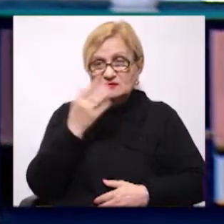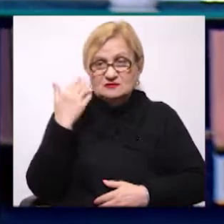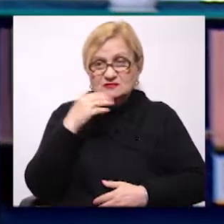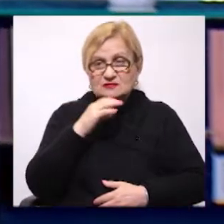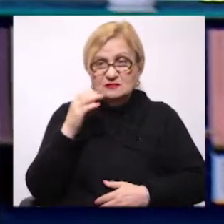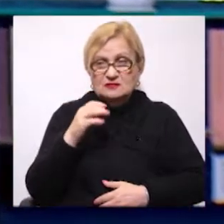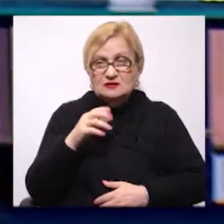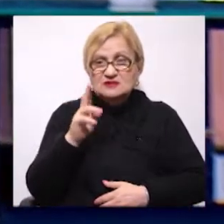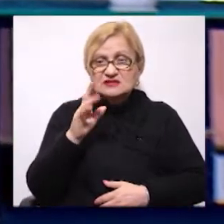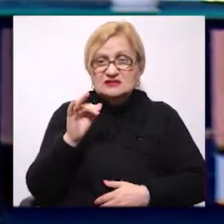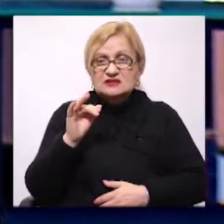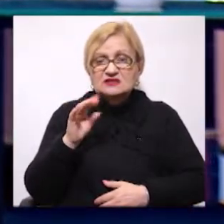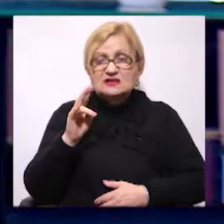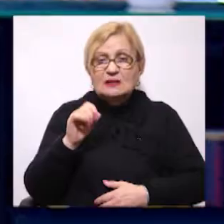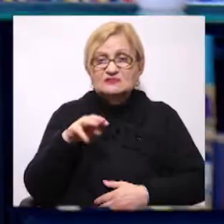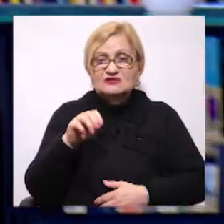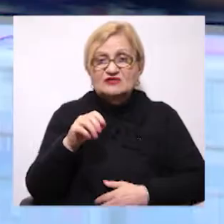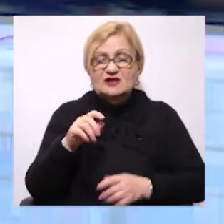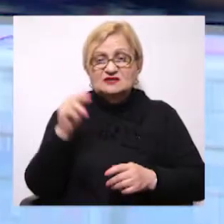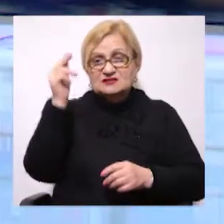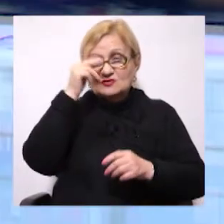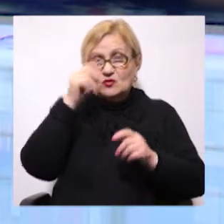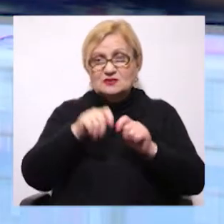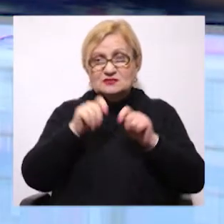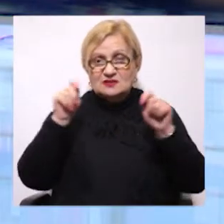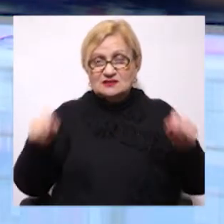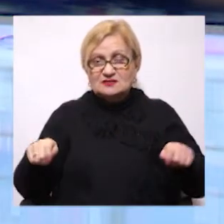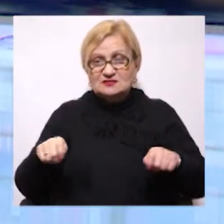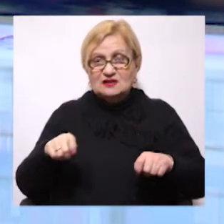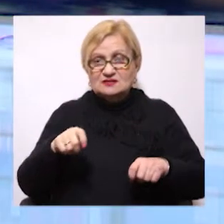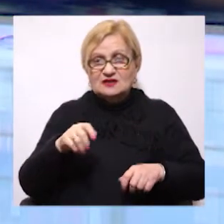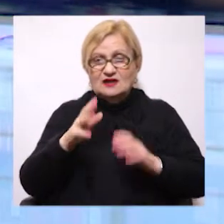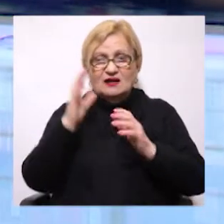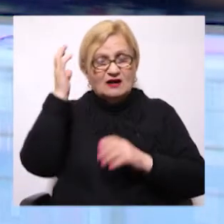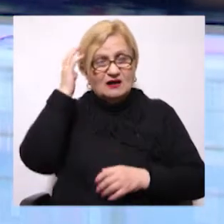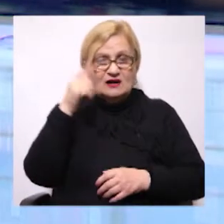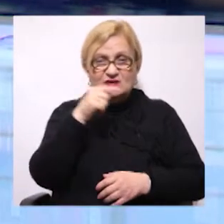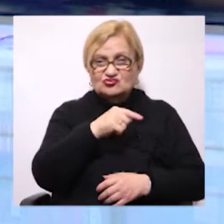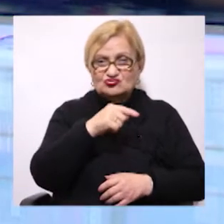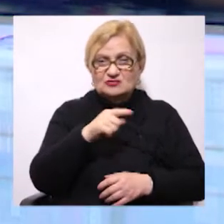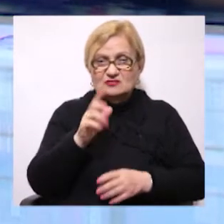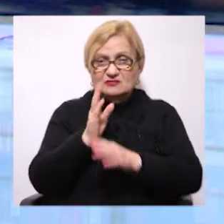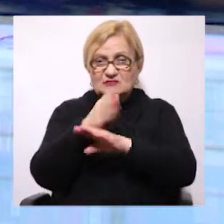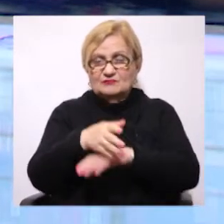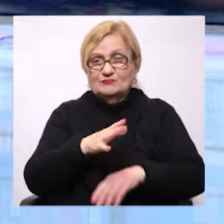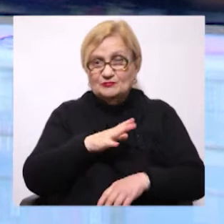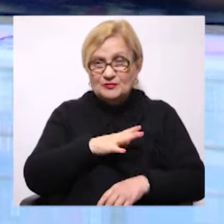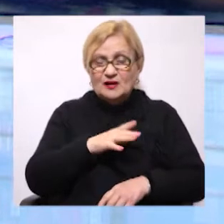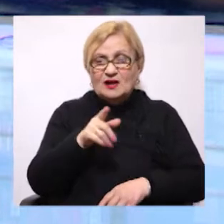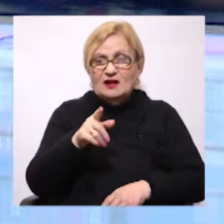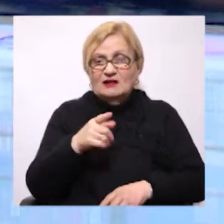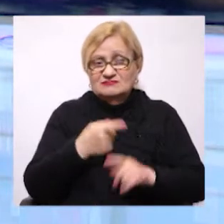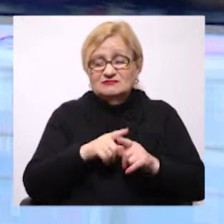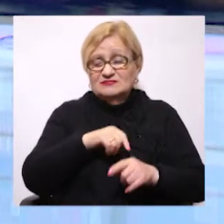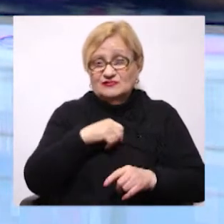წინამძღვრიან კარის სკოლის გახსნაზე რომ წარმოთქვა ილიამ. მე ახლა აღარ მივუბრუნდები, ამას კარგი იქნება თუ კი თავად გაიხსენებ და